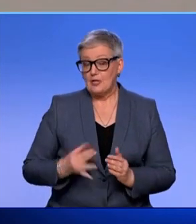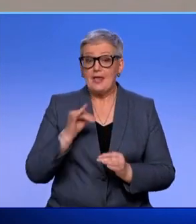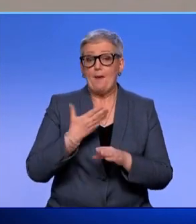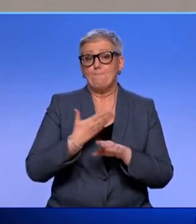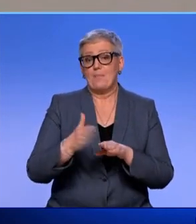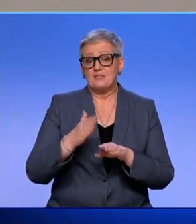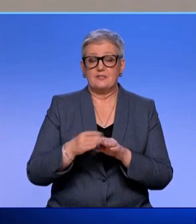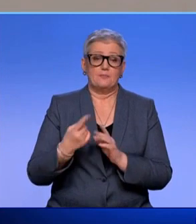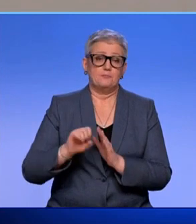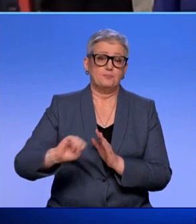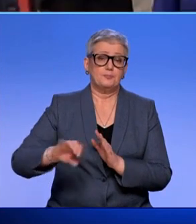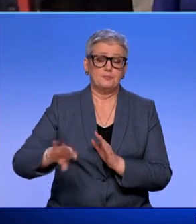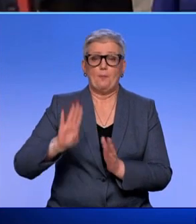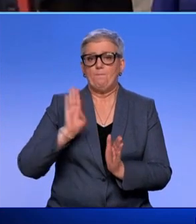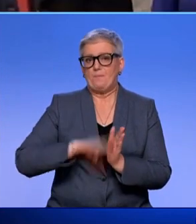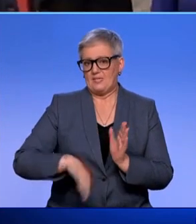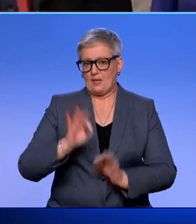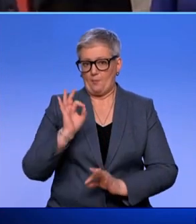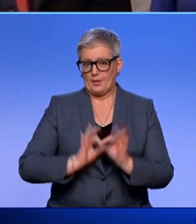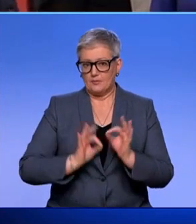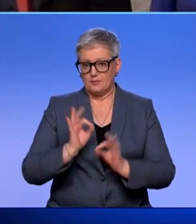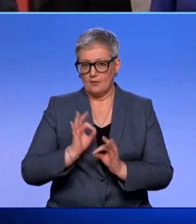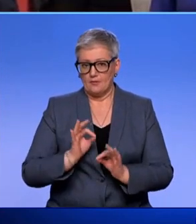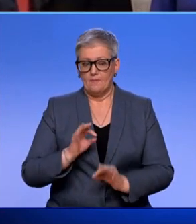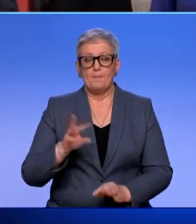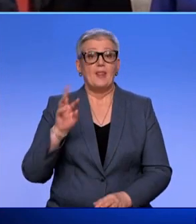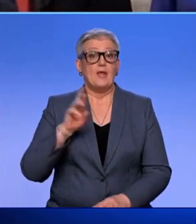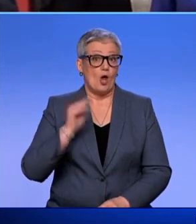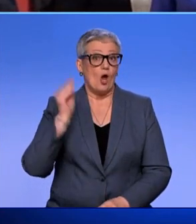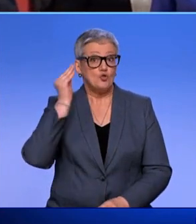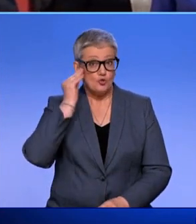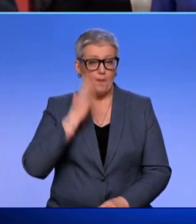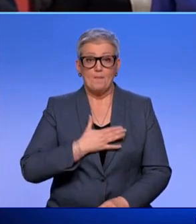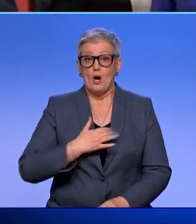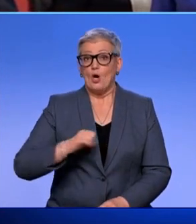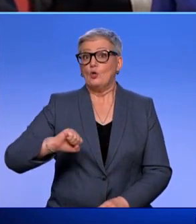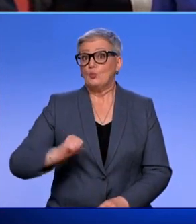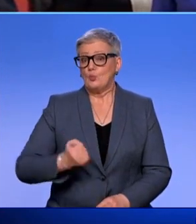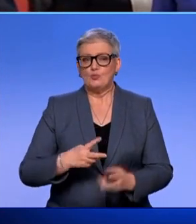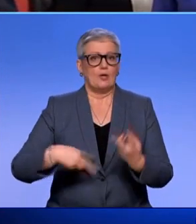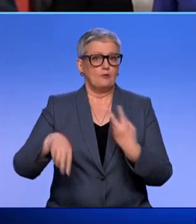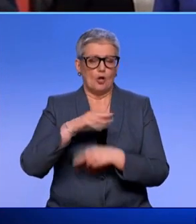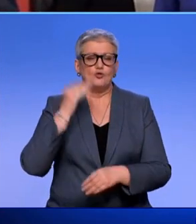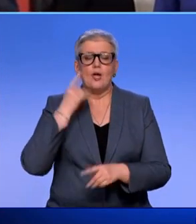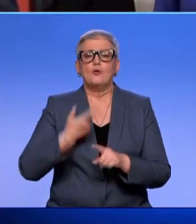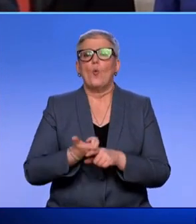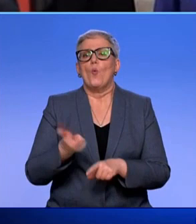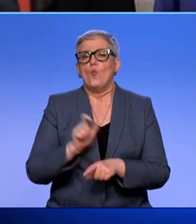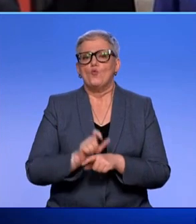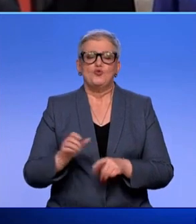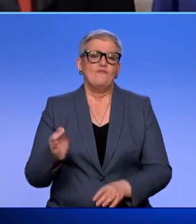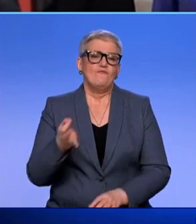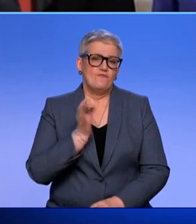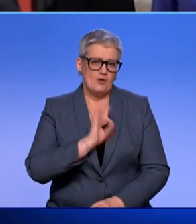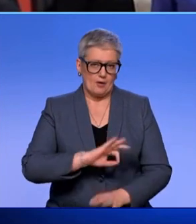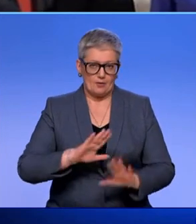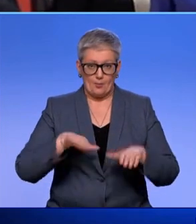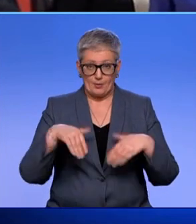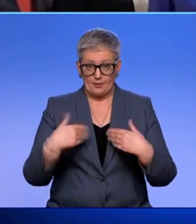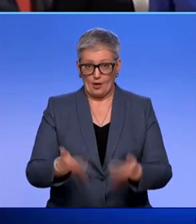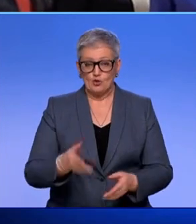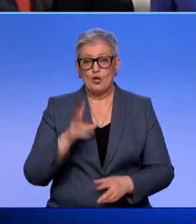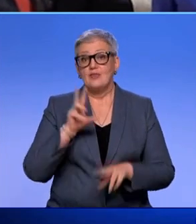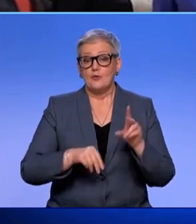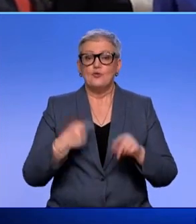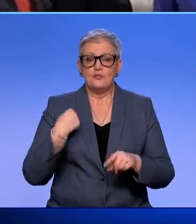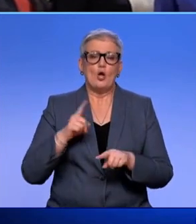возвращают займ без процентов. Я считаю, и мои друзья также, что это очень выгодное предложение. Надеюсь, что я